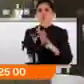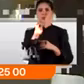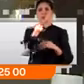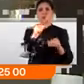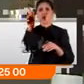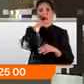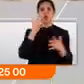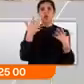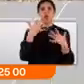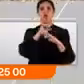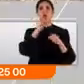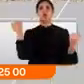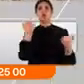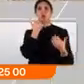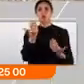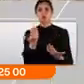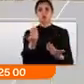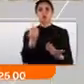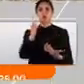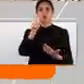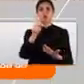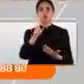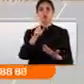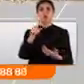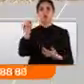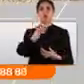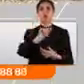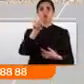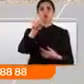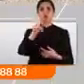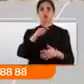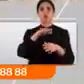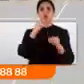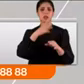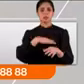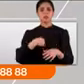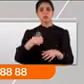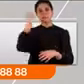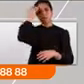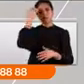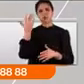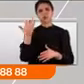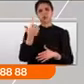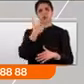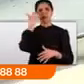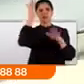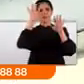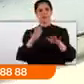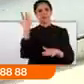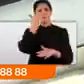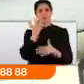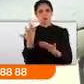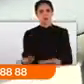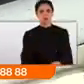yüzünden havalandıramıyoruz. Elimize vurduğumuz gibi sanki yazı yaz. Vallahi satmayı düşünüyorum. Aldığımızda da pişman oldum. Beyaz perde simsiyah dönüşmüş.